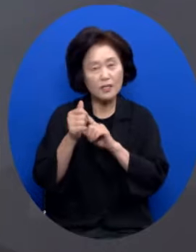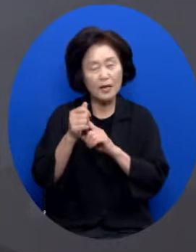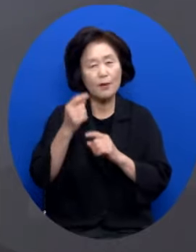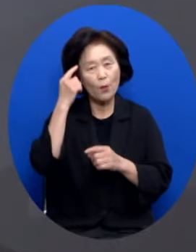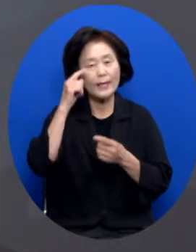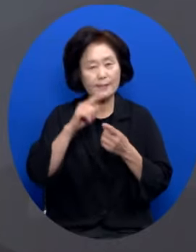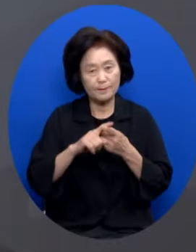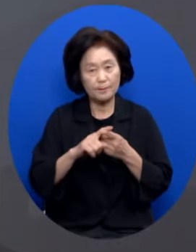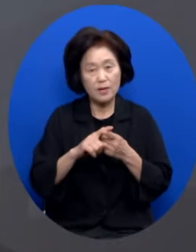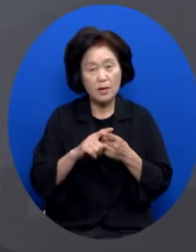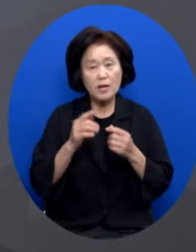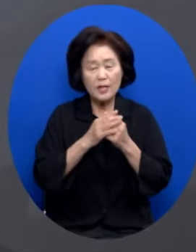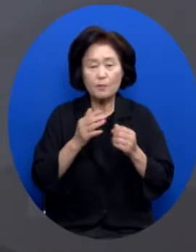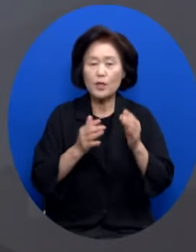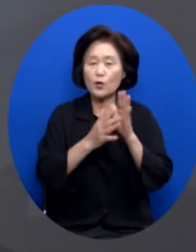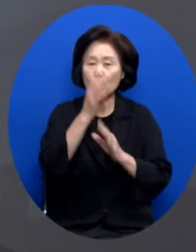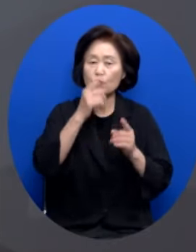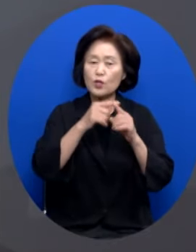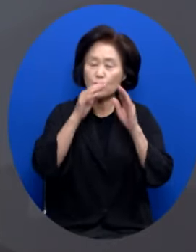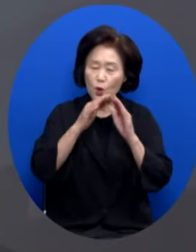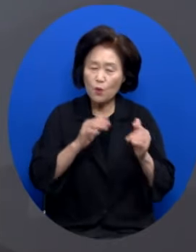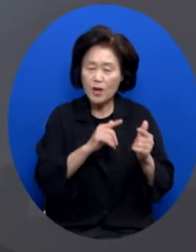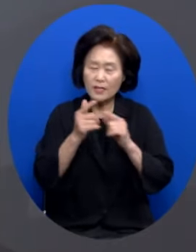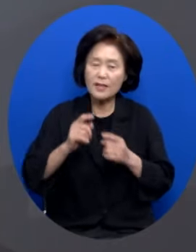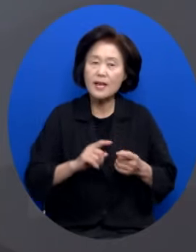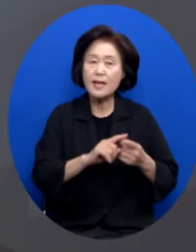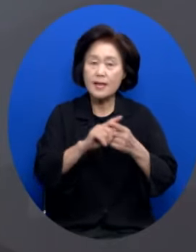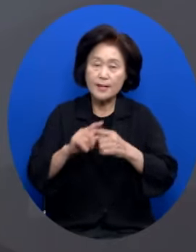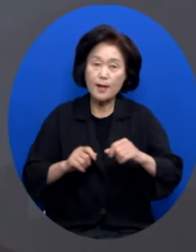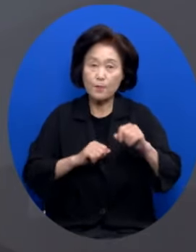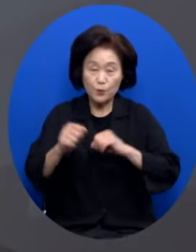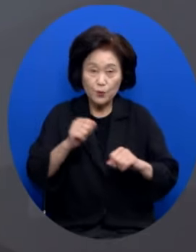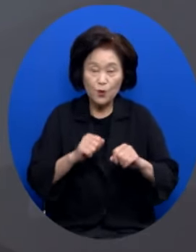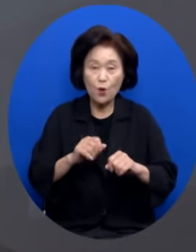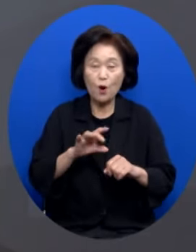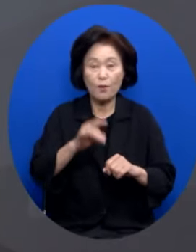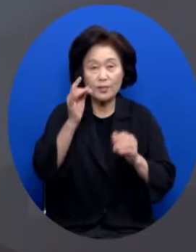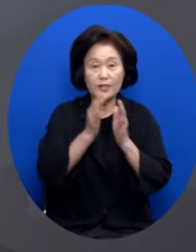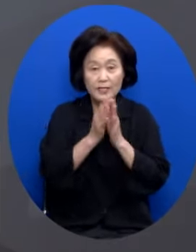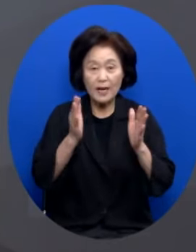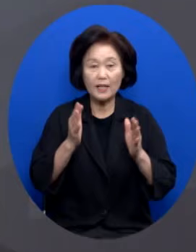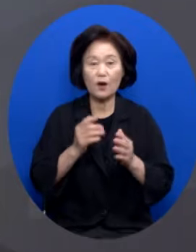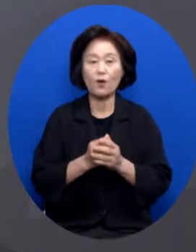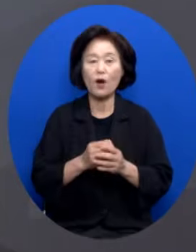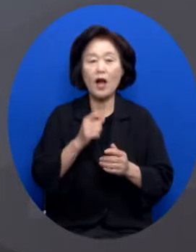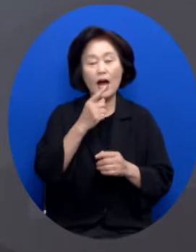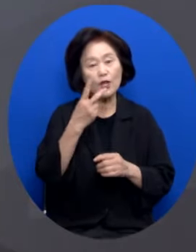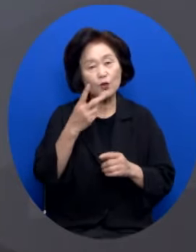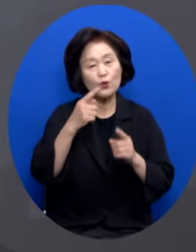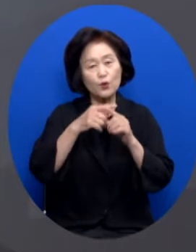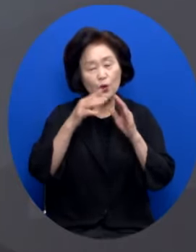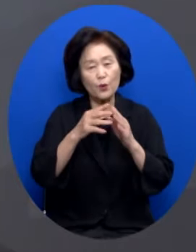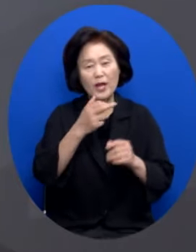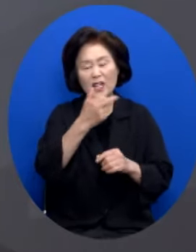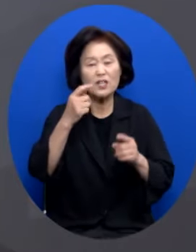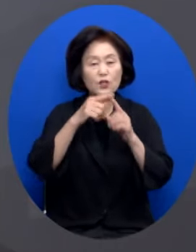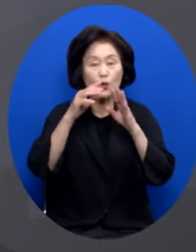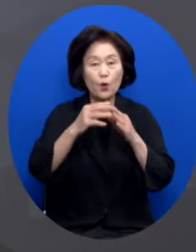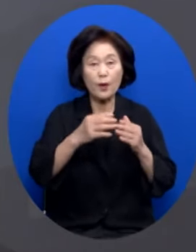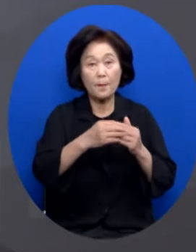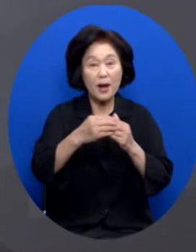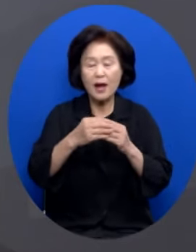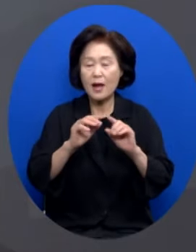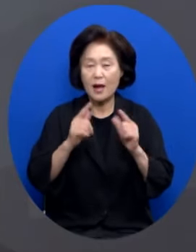관심사였습니다. 그래서 그는 도시 교회들의 연합 운동을 일으켰고 한두 교회, 큰 교회가 주도하는 것이 아니라 큰